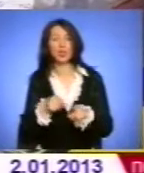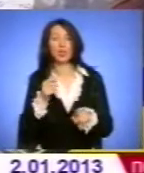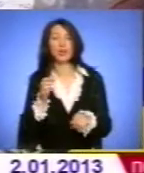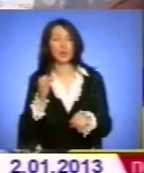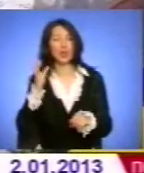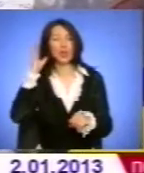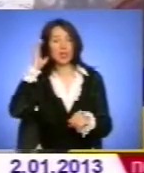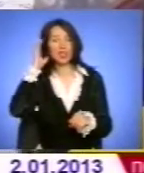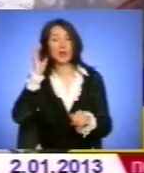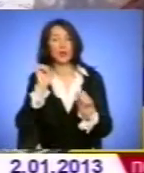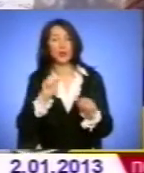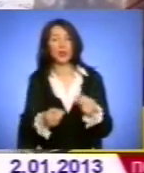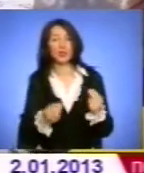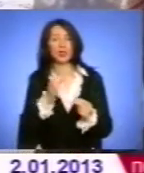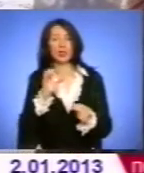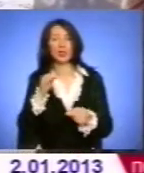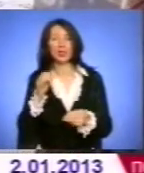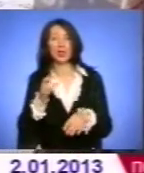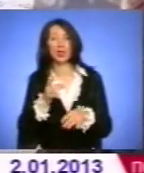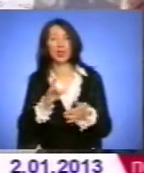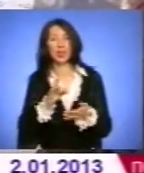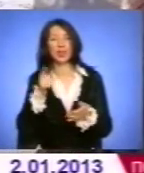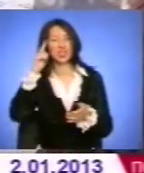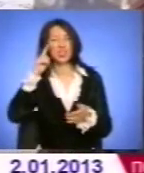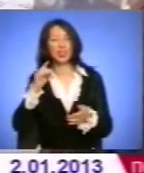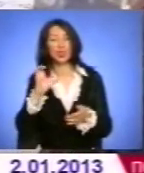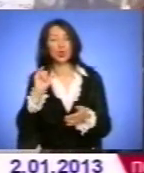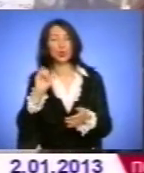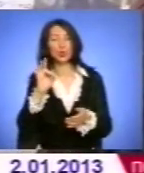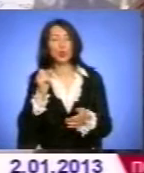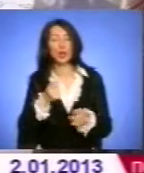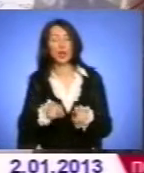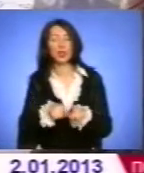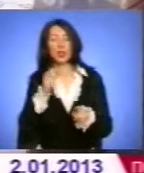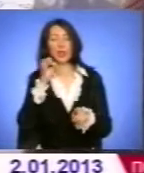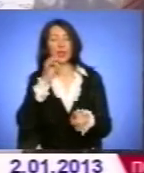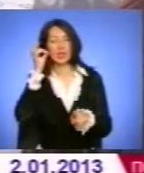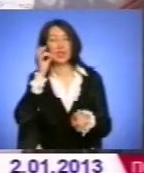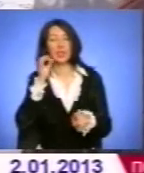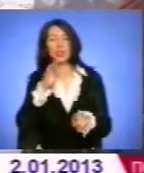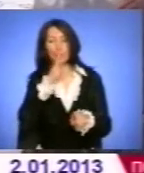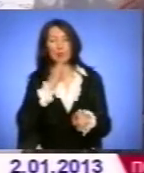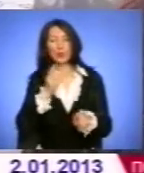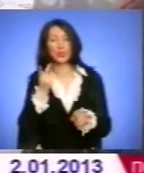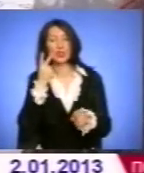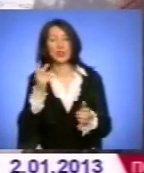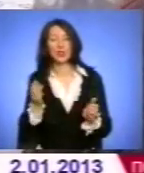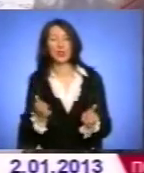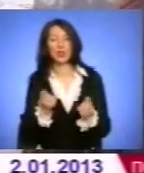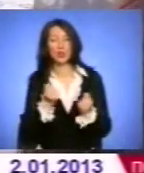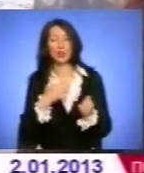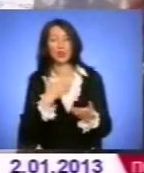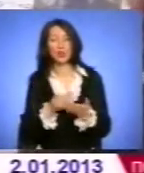жида, чи там, наприклад, чи суру, які от такі хитрі, підступні, але вони завжди от тримають якийсь такий порядок,